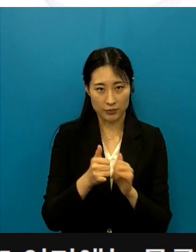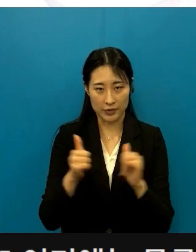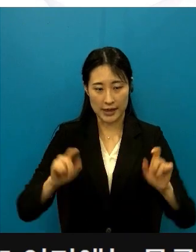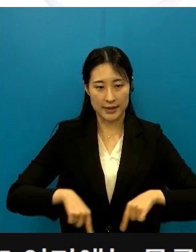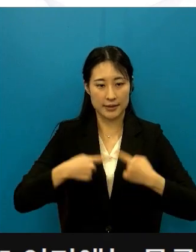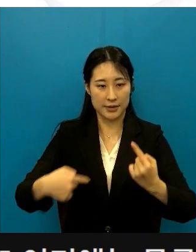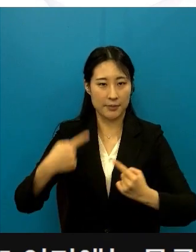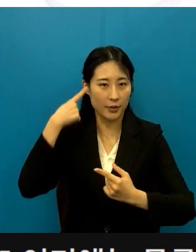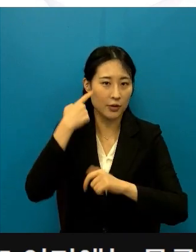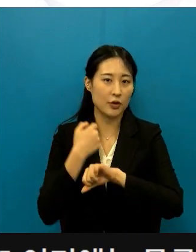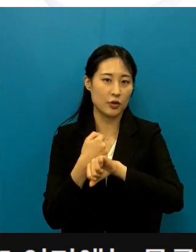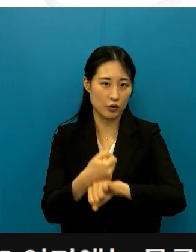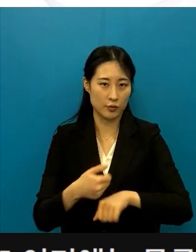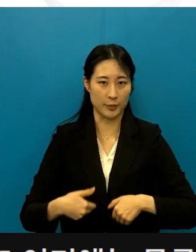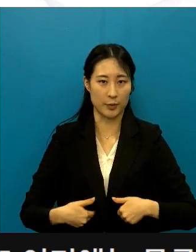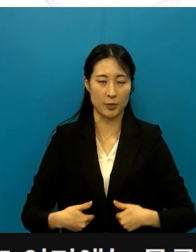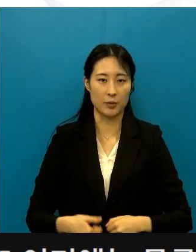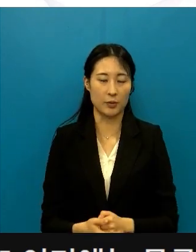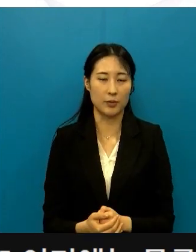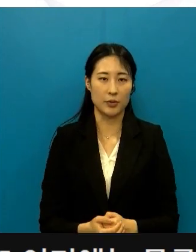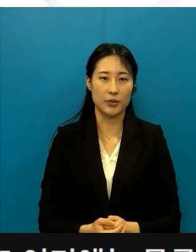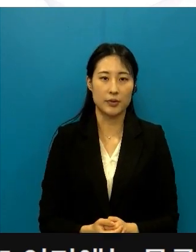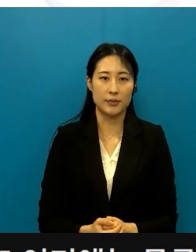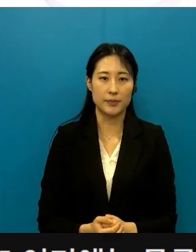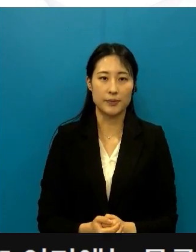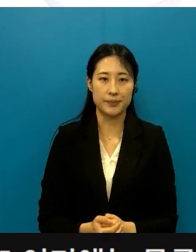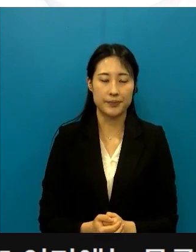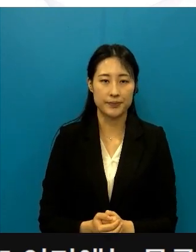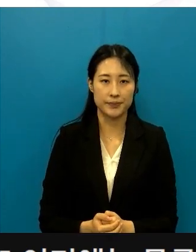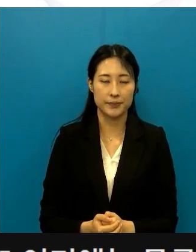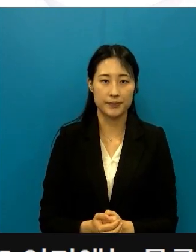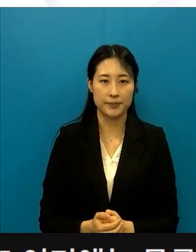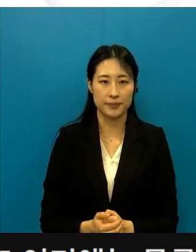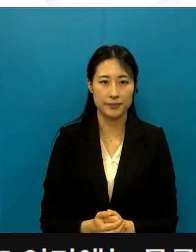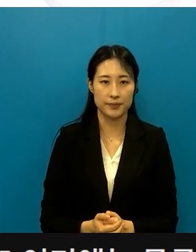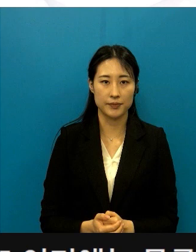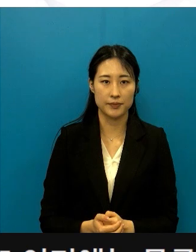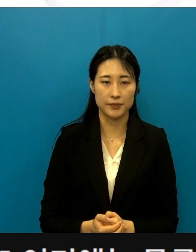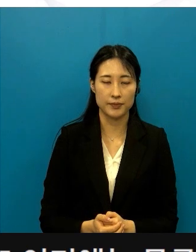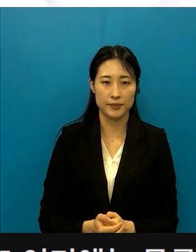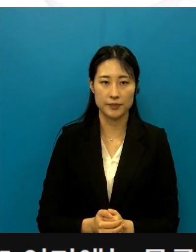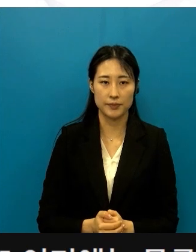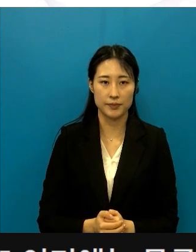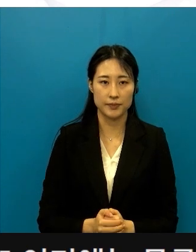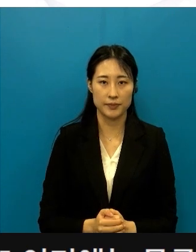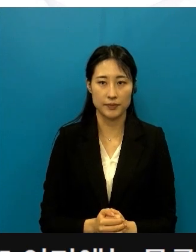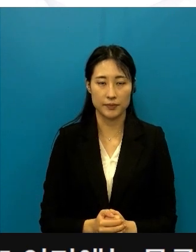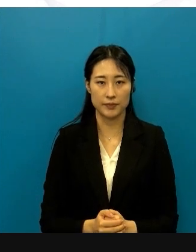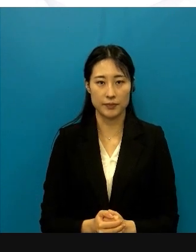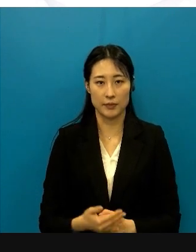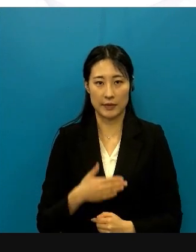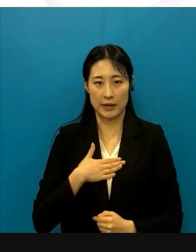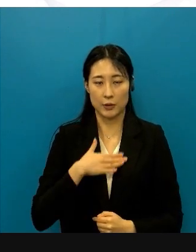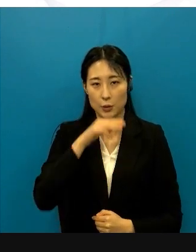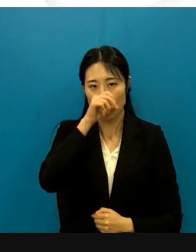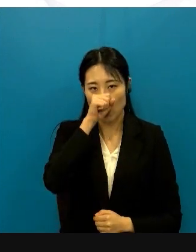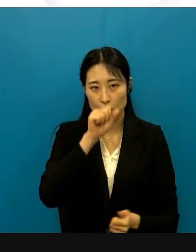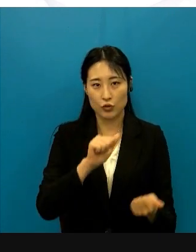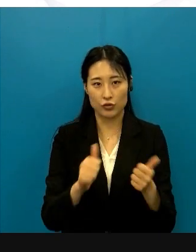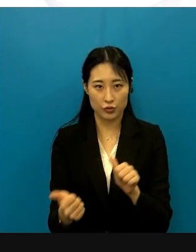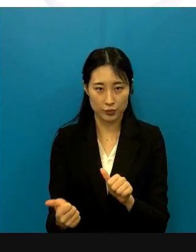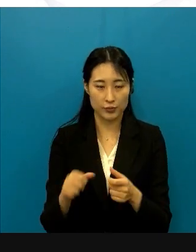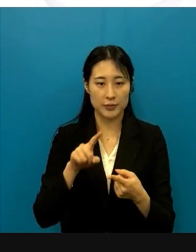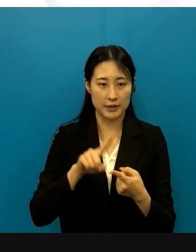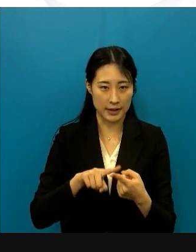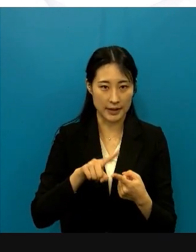I am engaged with the civil movement for 웰다잉. Now as the president of the